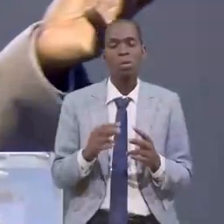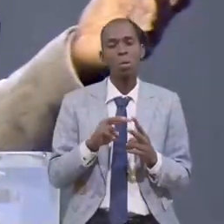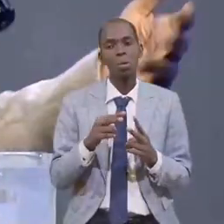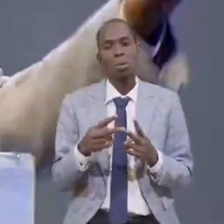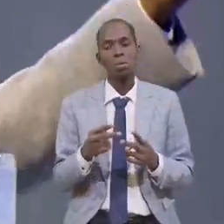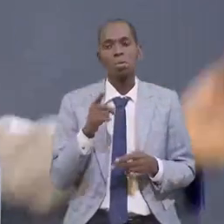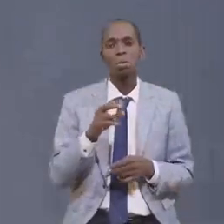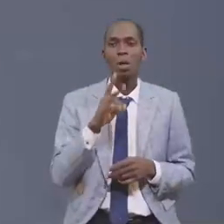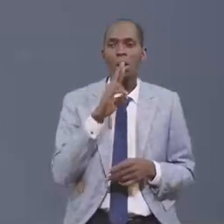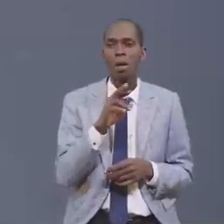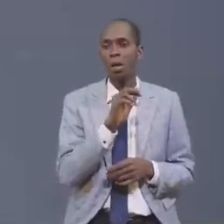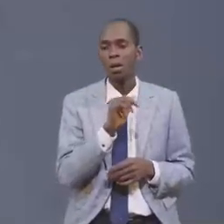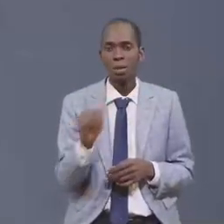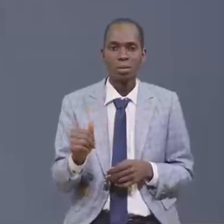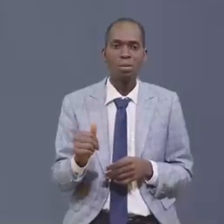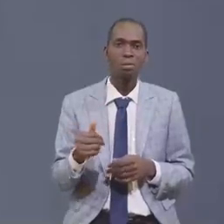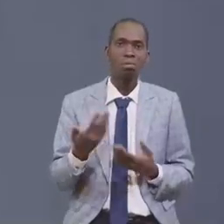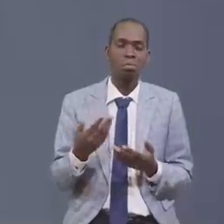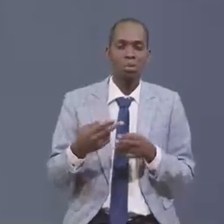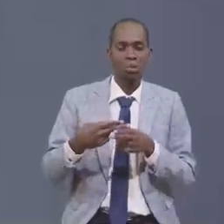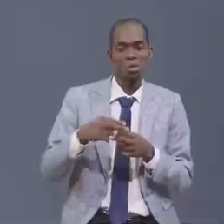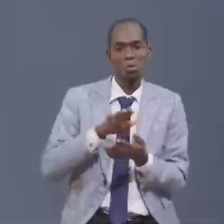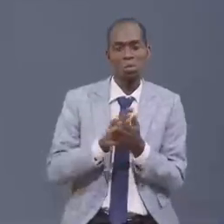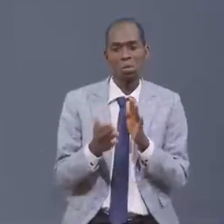ou bien un leader en perspective,